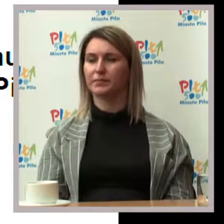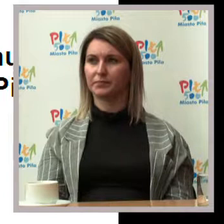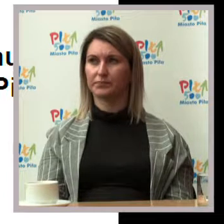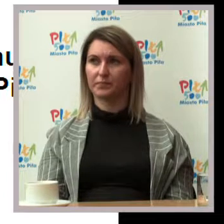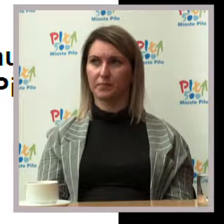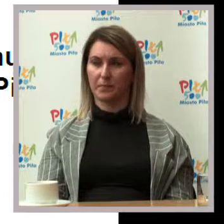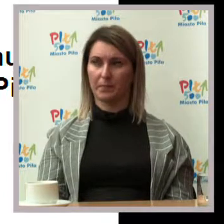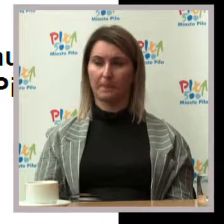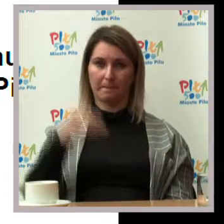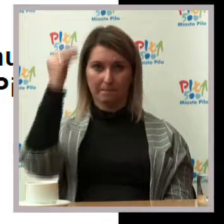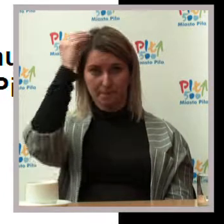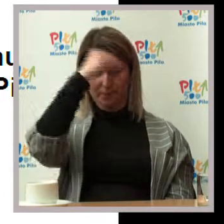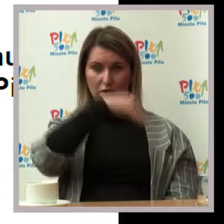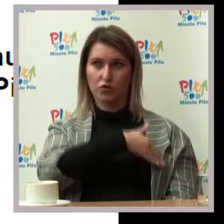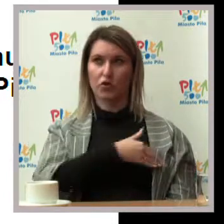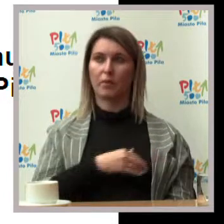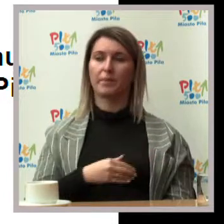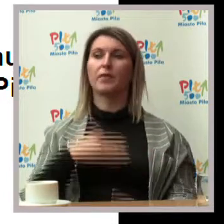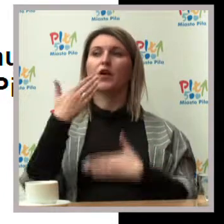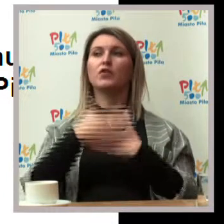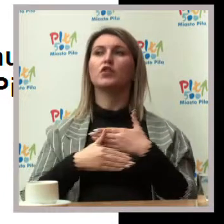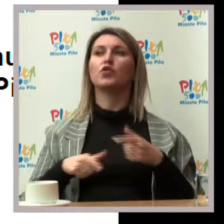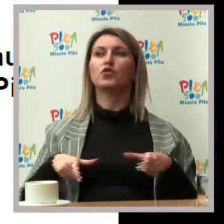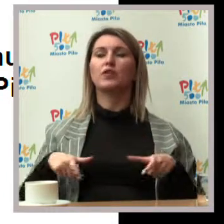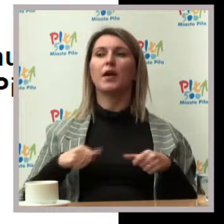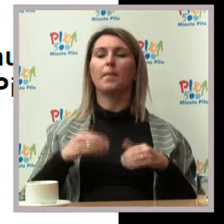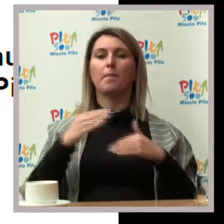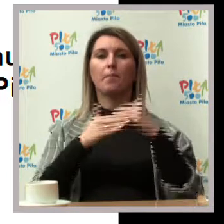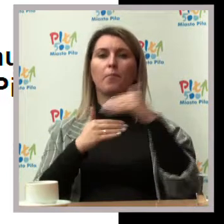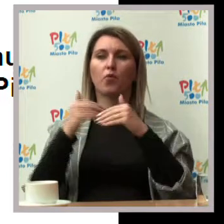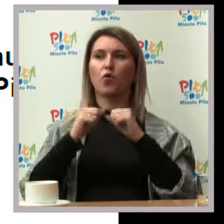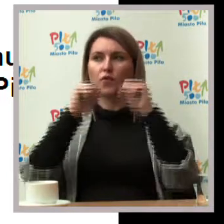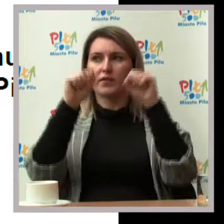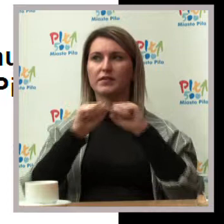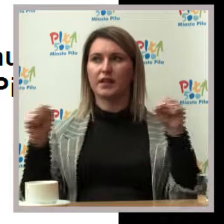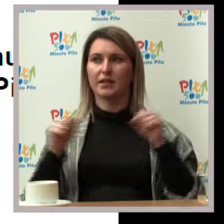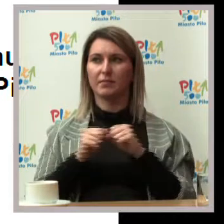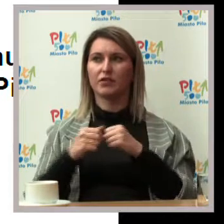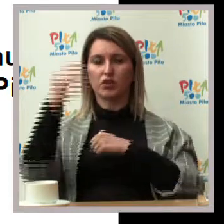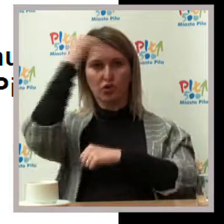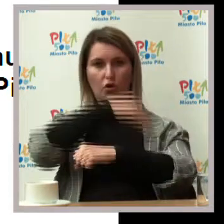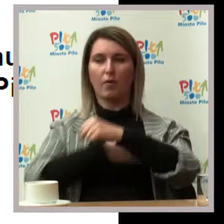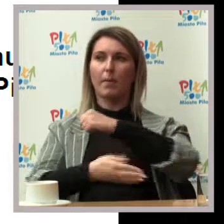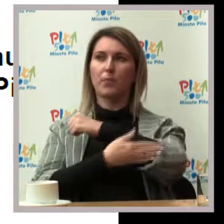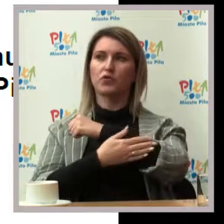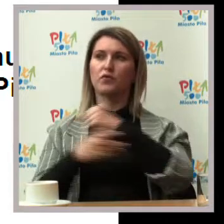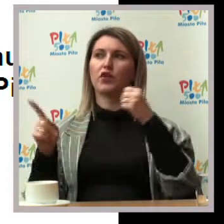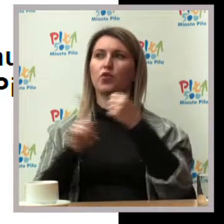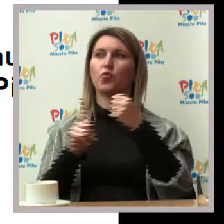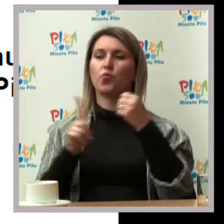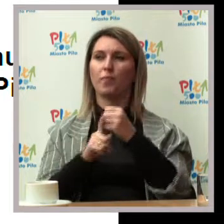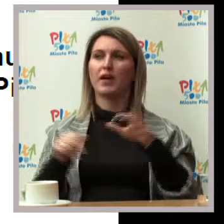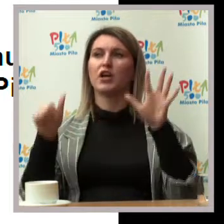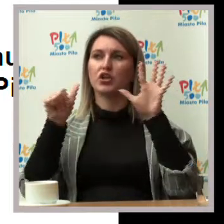Inwestycje oświatowe. Dokończenie budowy hali sportowej wraz z zagospodarowaniem terenu. Również przy Szkole Podstawowej nr 6